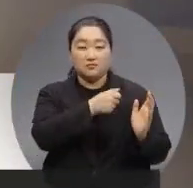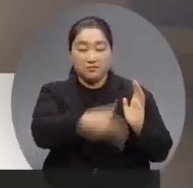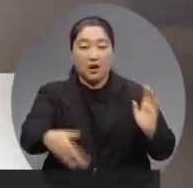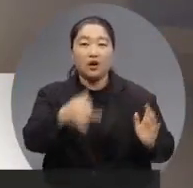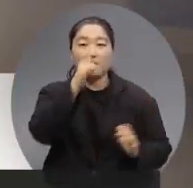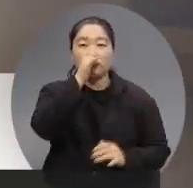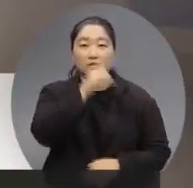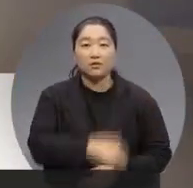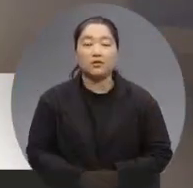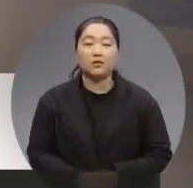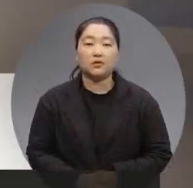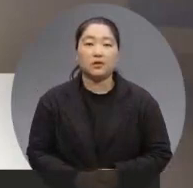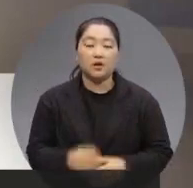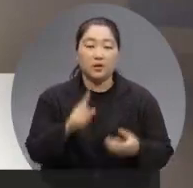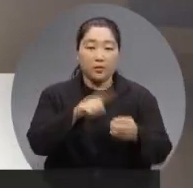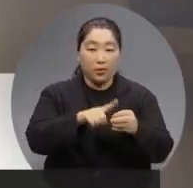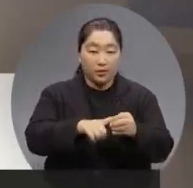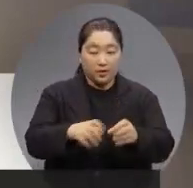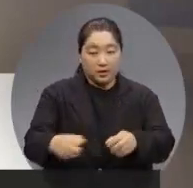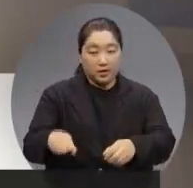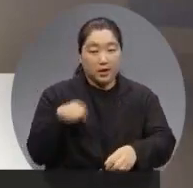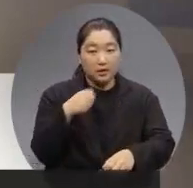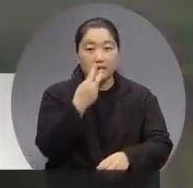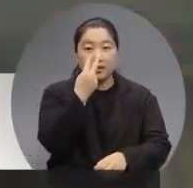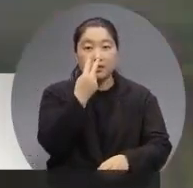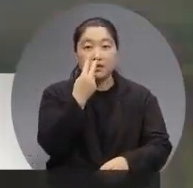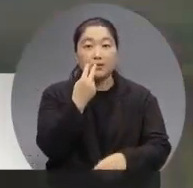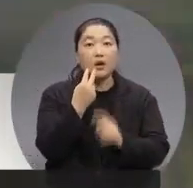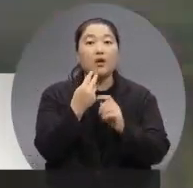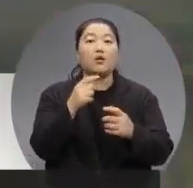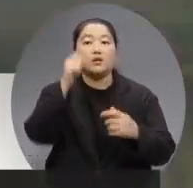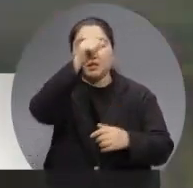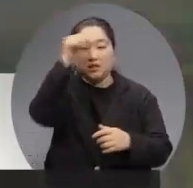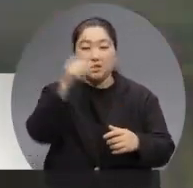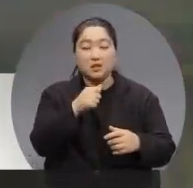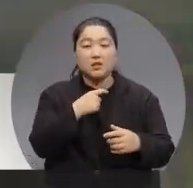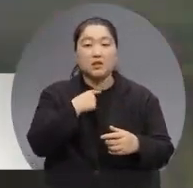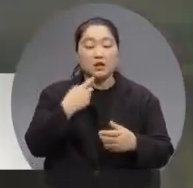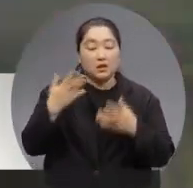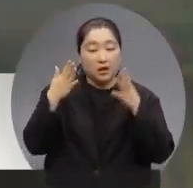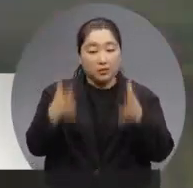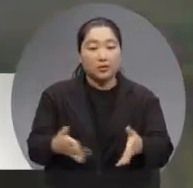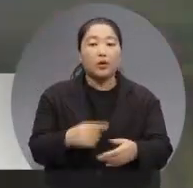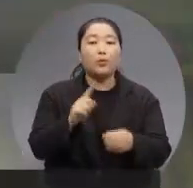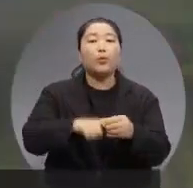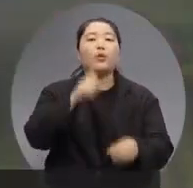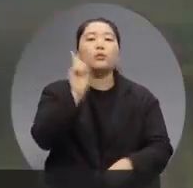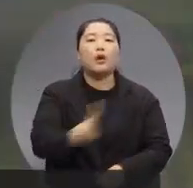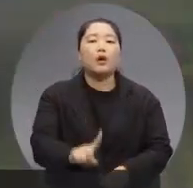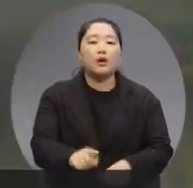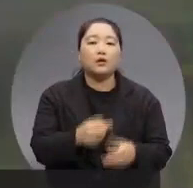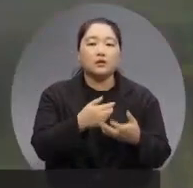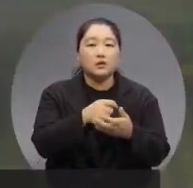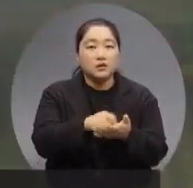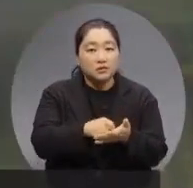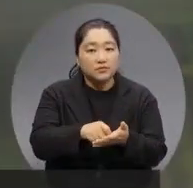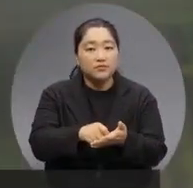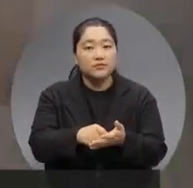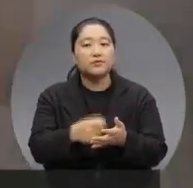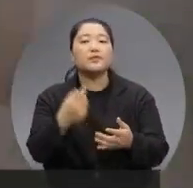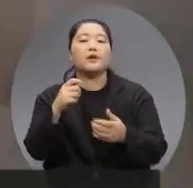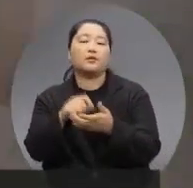강인한 생명력의 매료돼 인생을 걸었다 해도 과언이 아닌데요 보리가 도대체 뭐길래 작품과 작가를